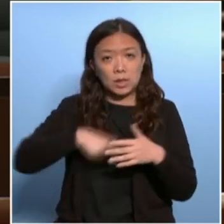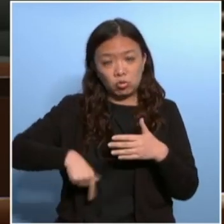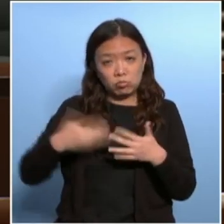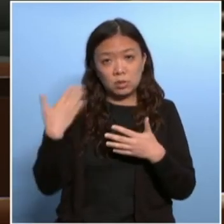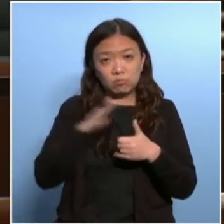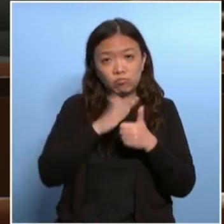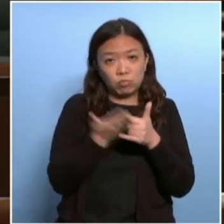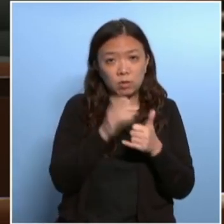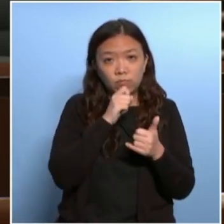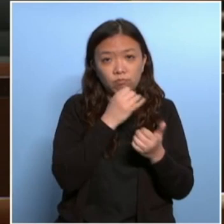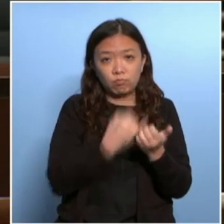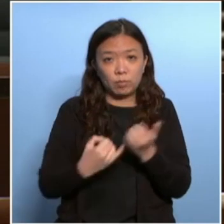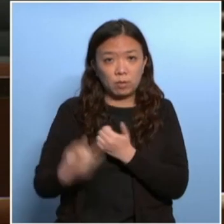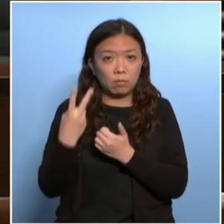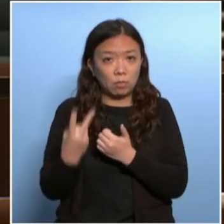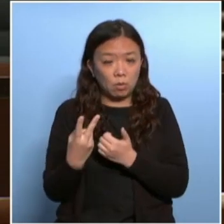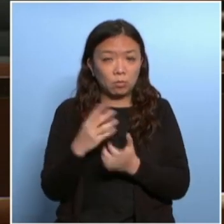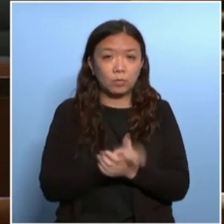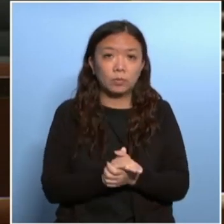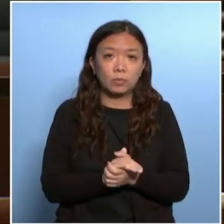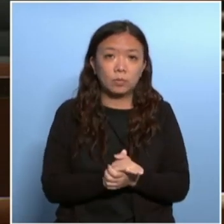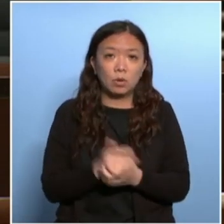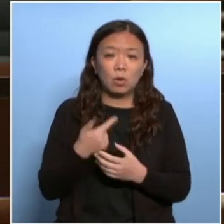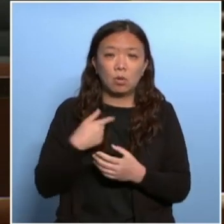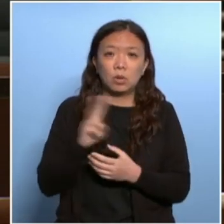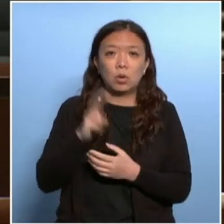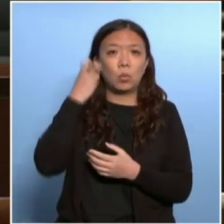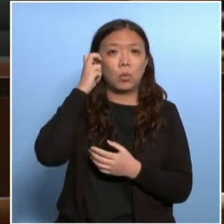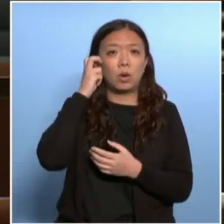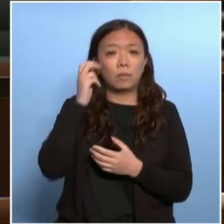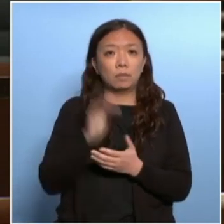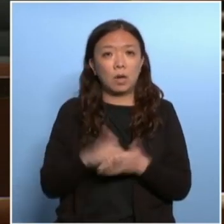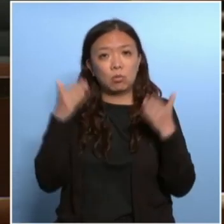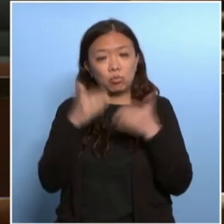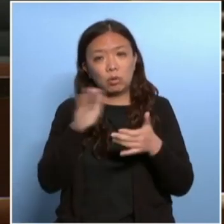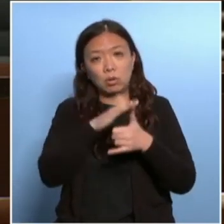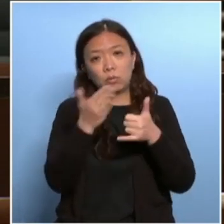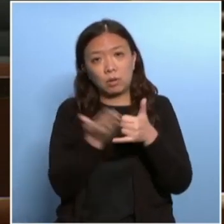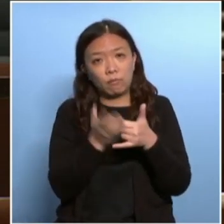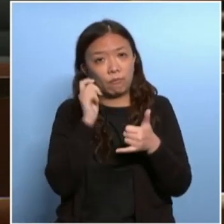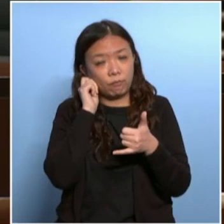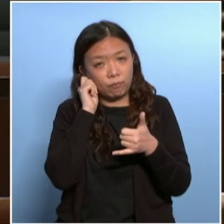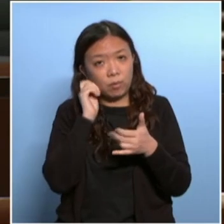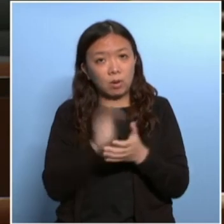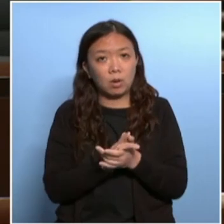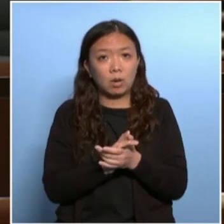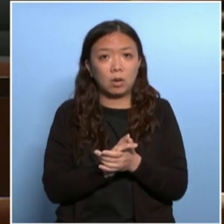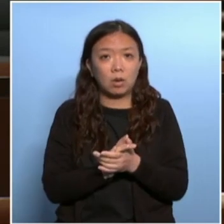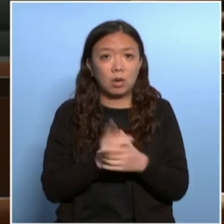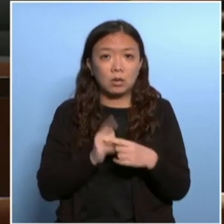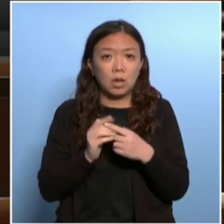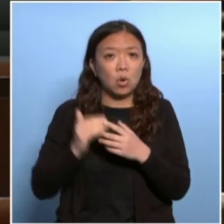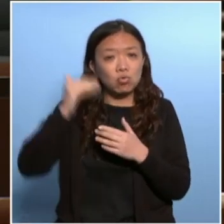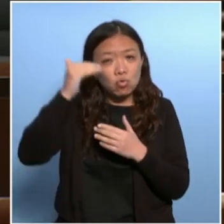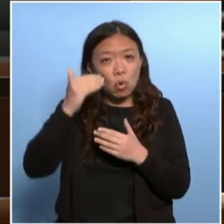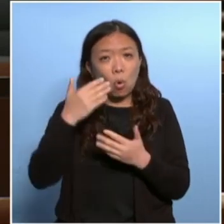孕過有兩個孩子的，我都會想想會不會對一個孕婦來說，一個高度或者過